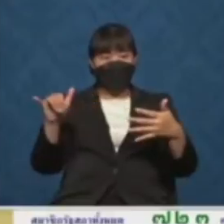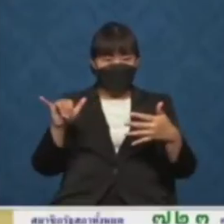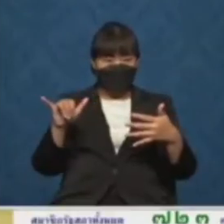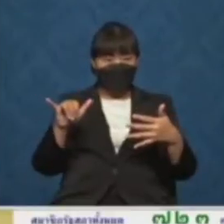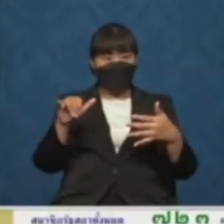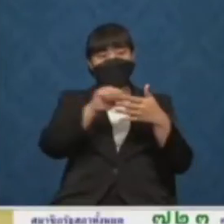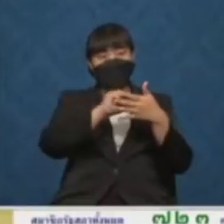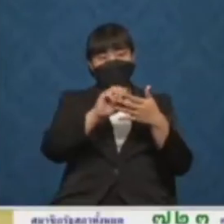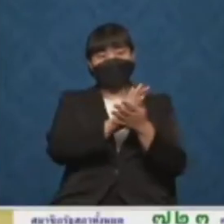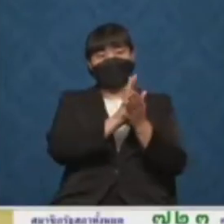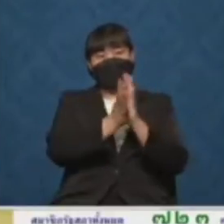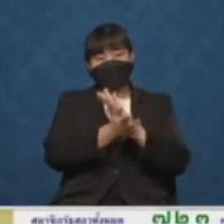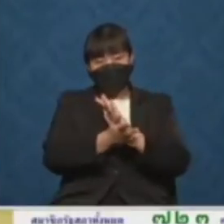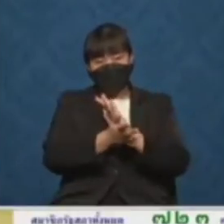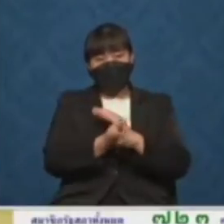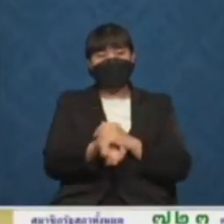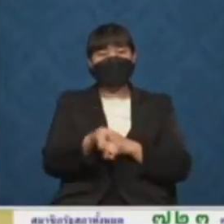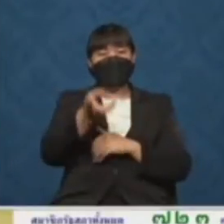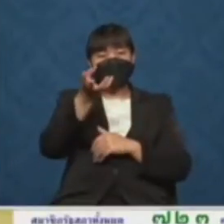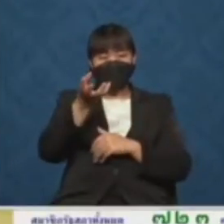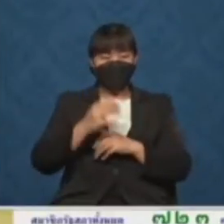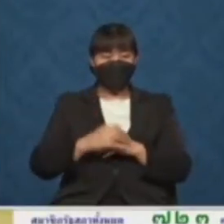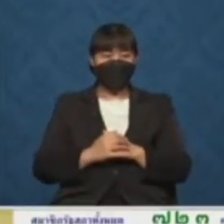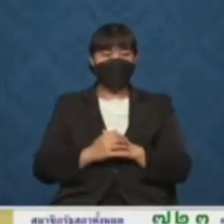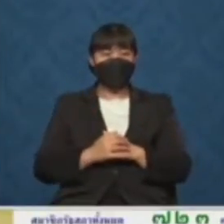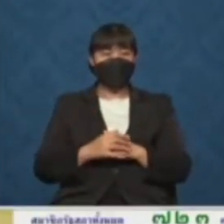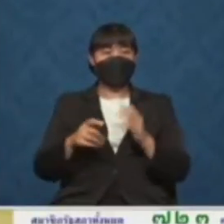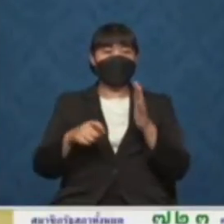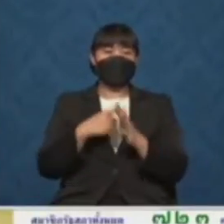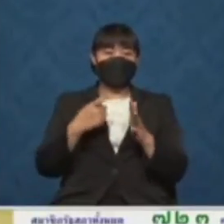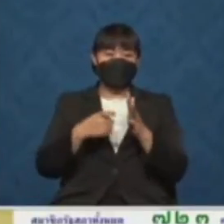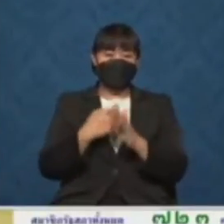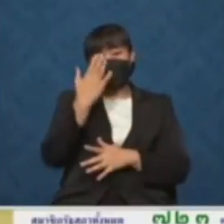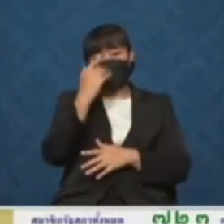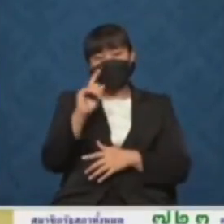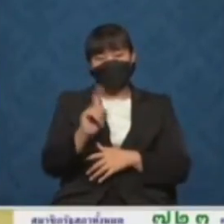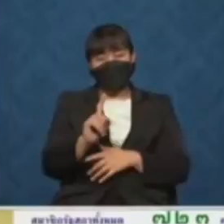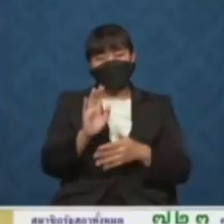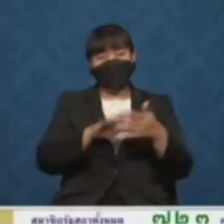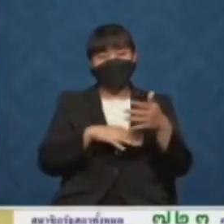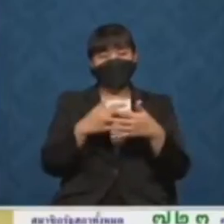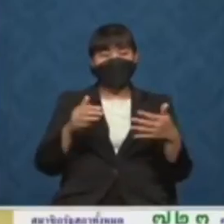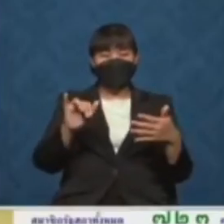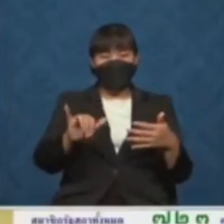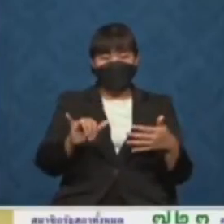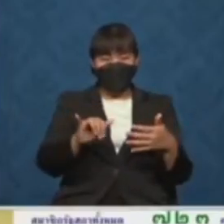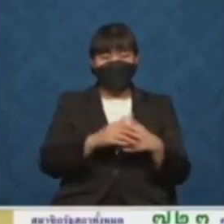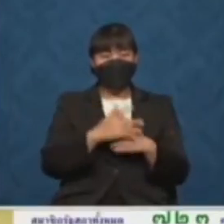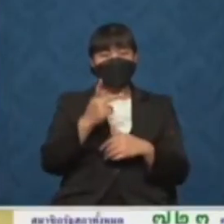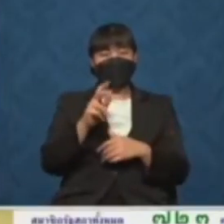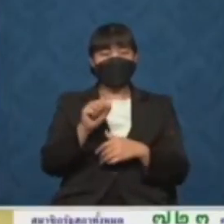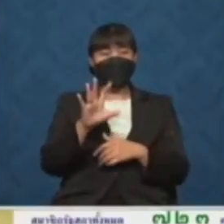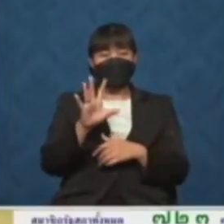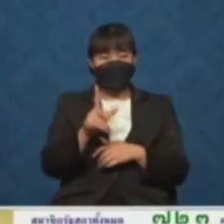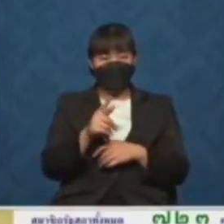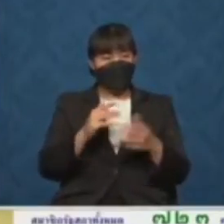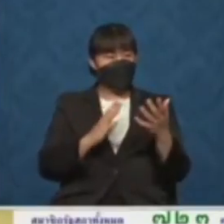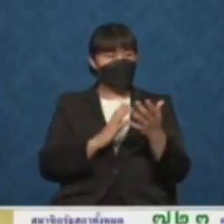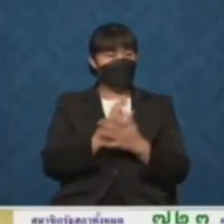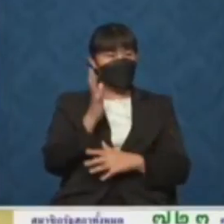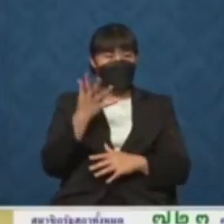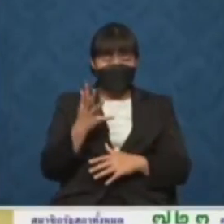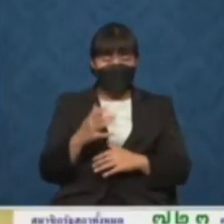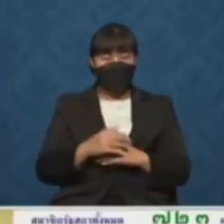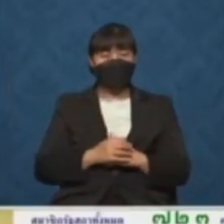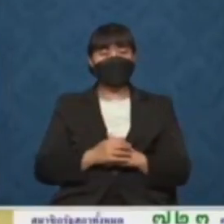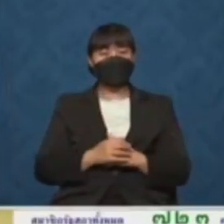แตท่านแก้เปนเล็น้อยนี่คือเหตุผลว่า ทำไมแผนยธศาตชาิ หอแนยุศาตค. ส.ึงไมประสบผลสำ